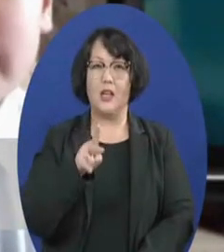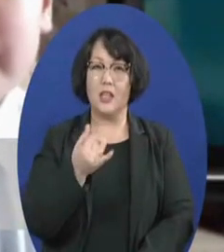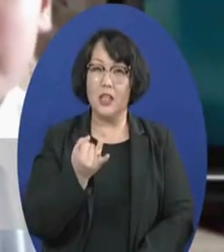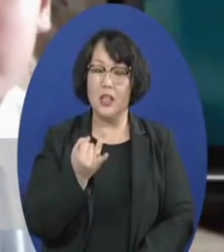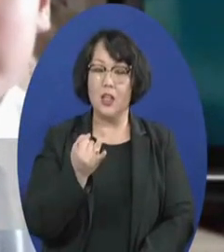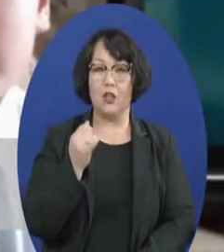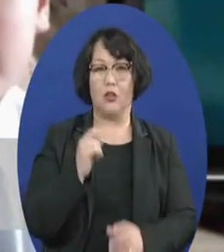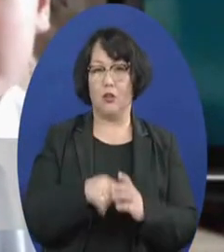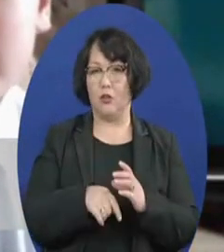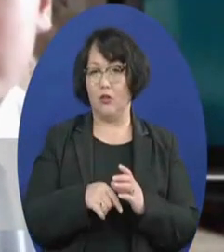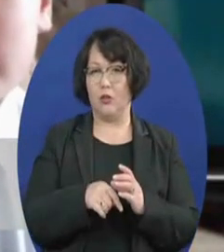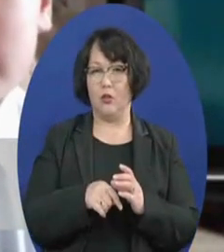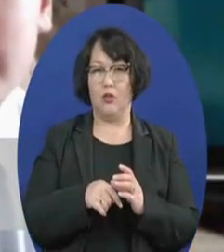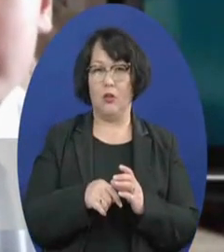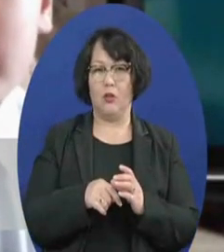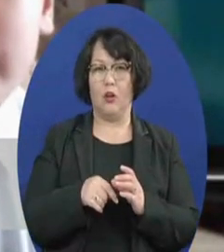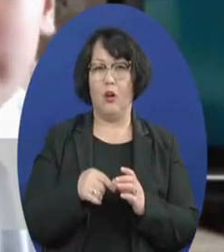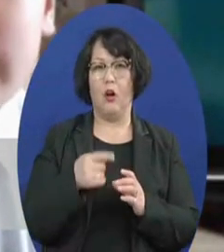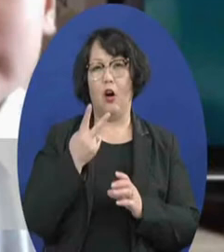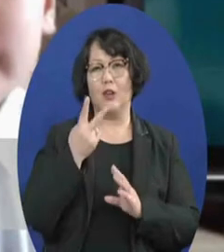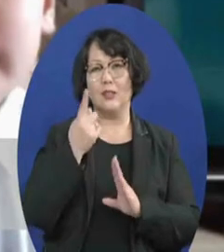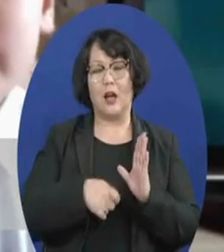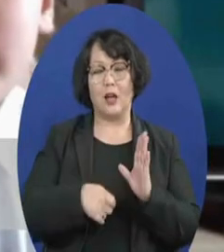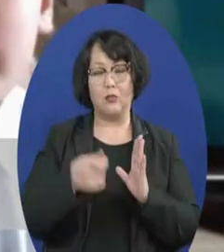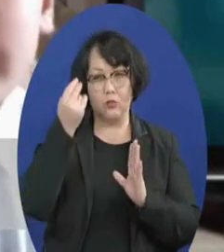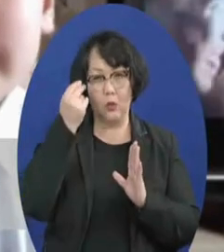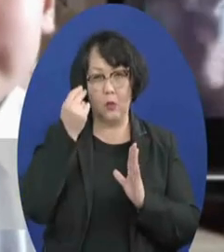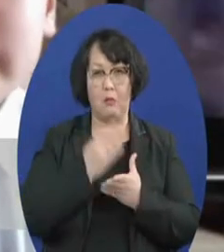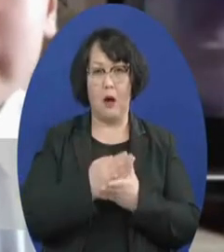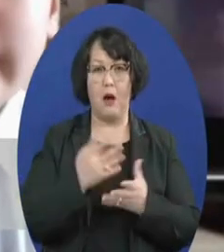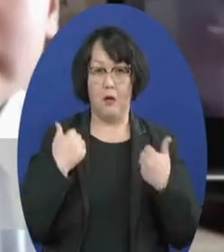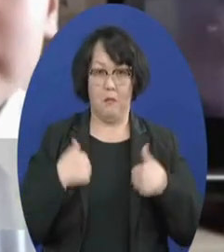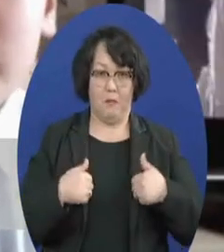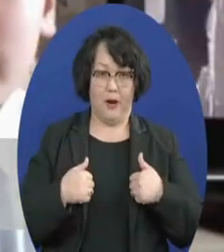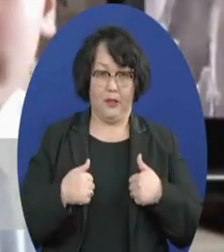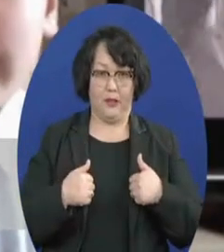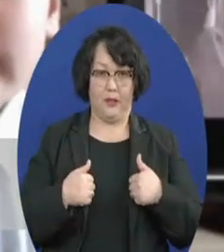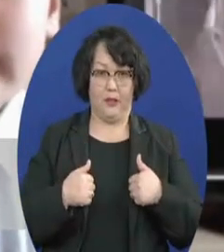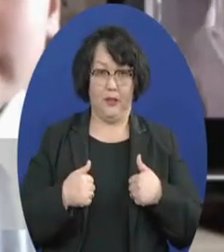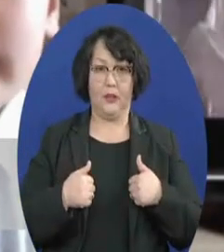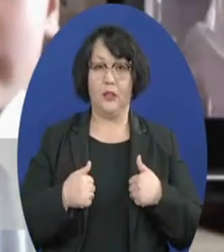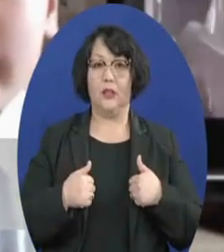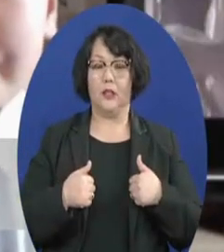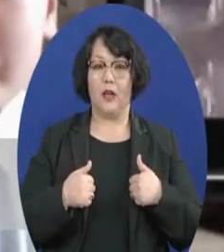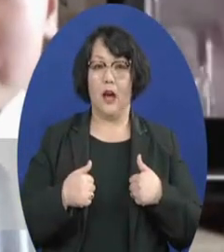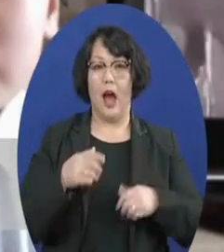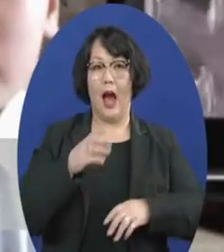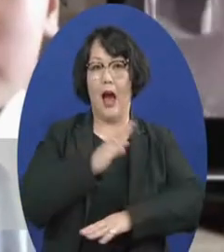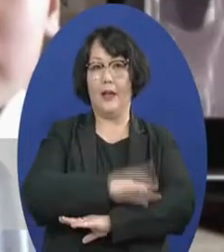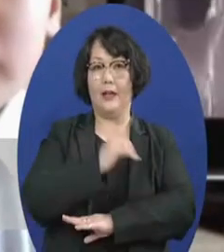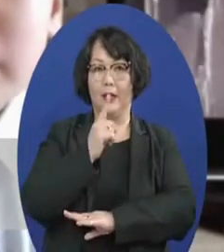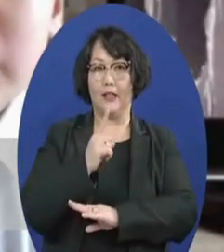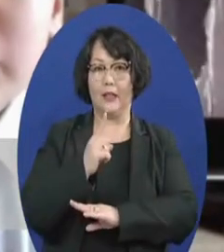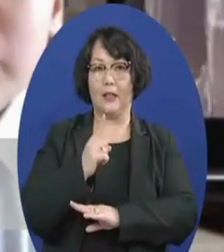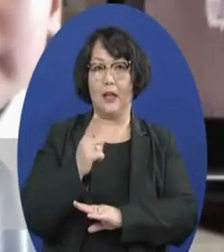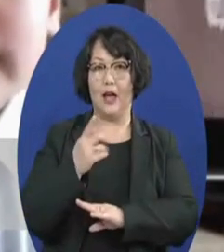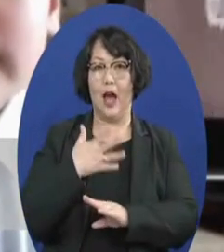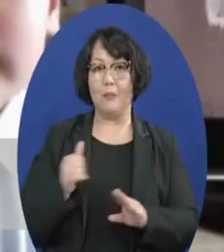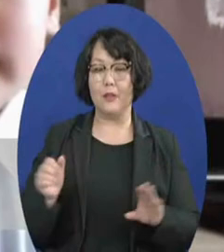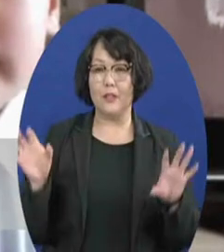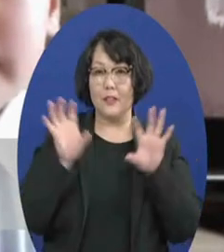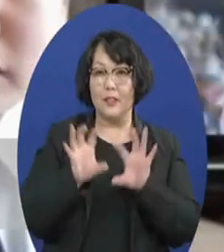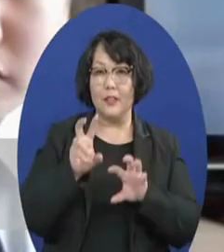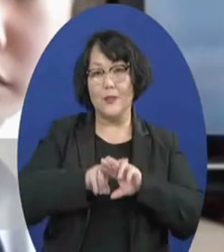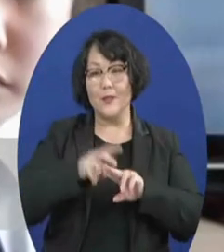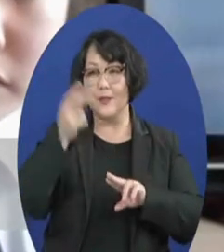багш 2 цаг шахуул суусан. Багш ангийн хамтайгаа сурах